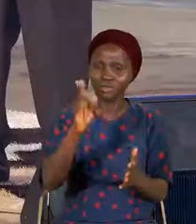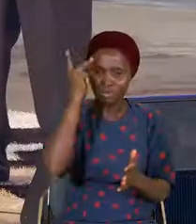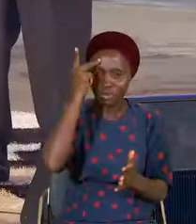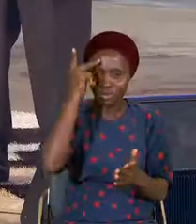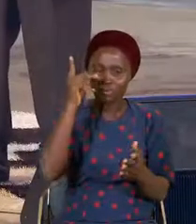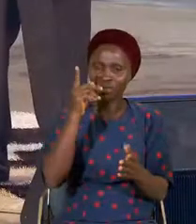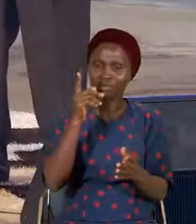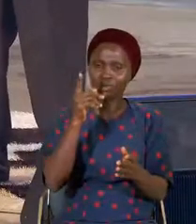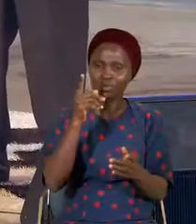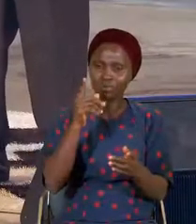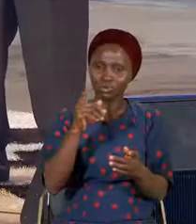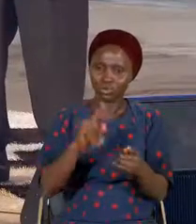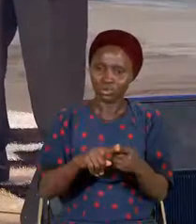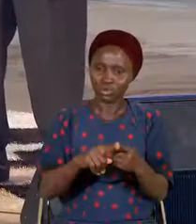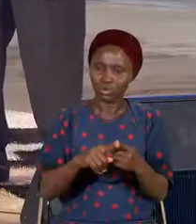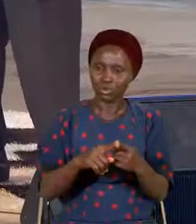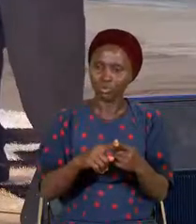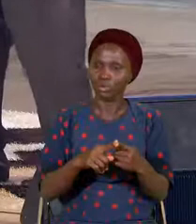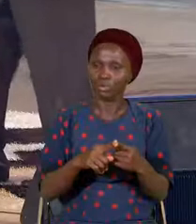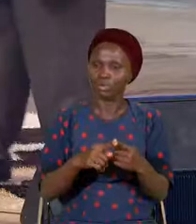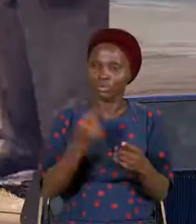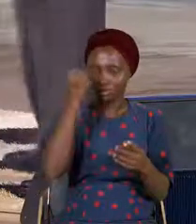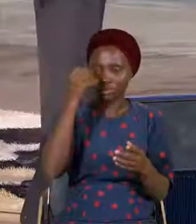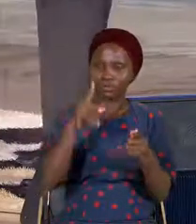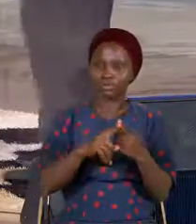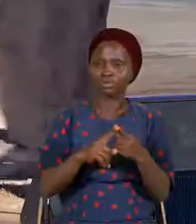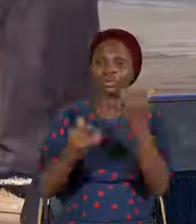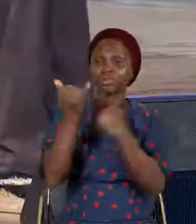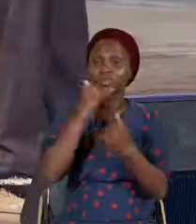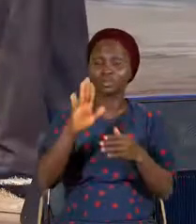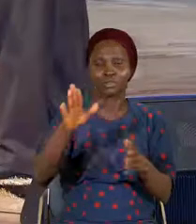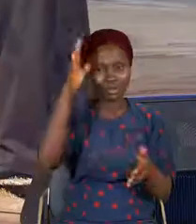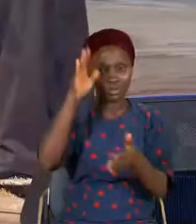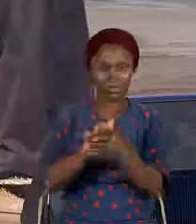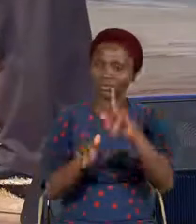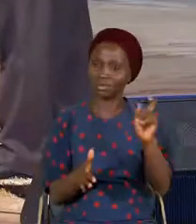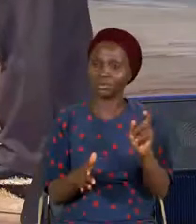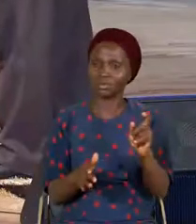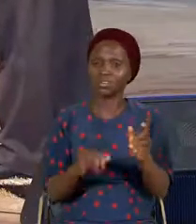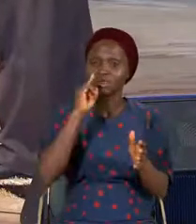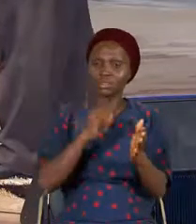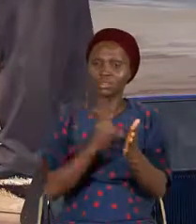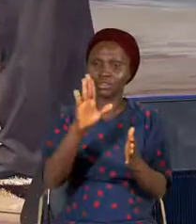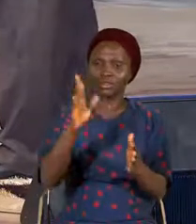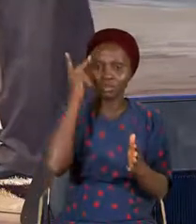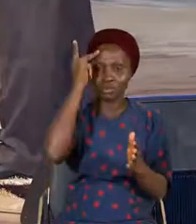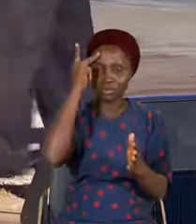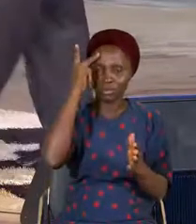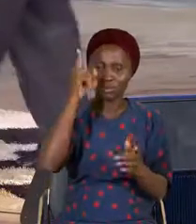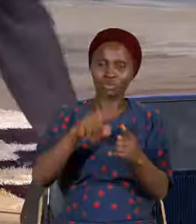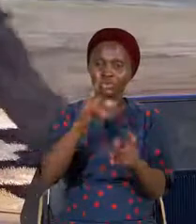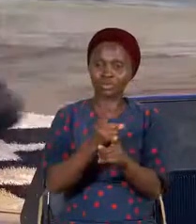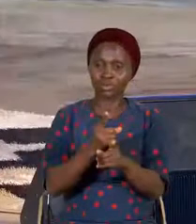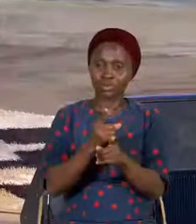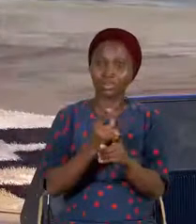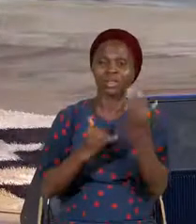objectif, c'est d'embêter ton mari ou ta femme. Ce n'est pas le but et c'est ce que vous allez avoir. Est-ce que c'est juste votre